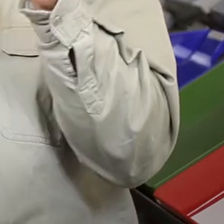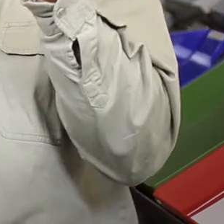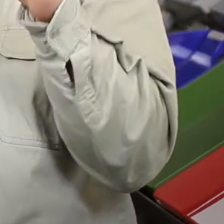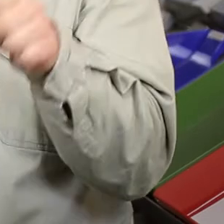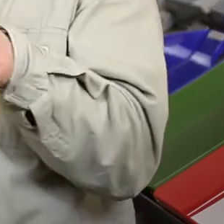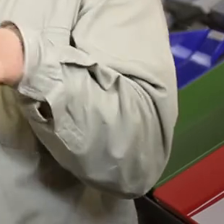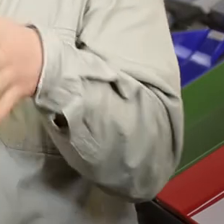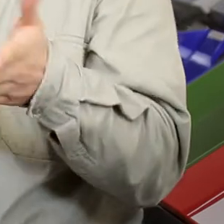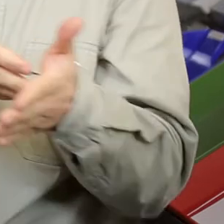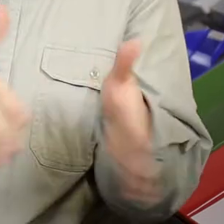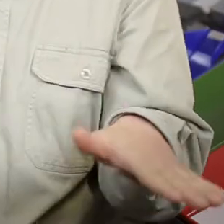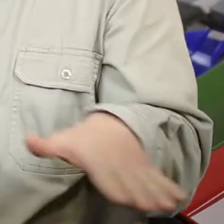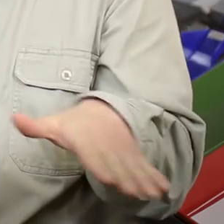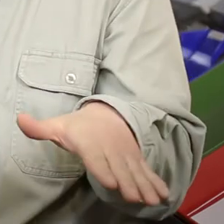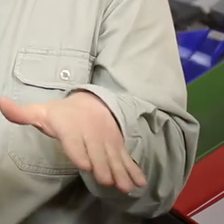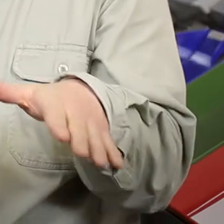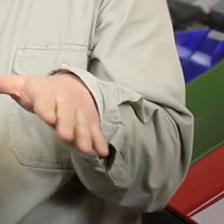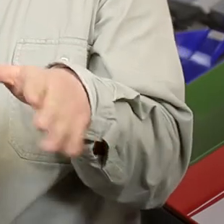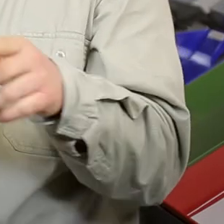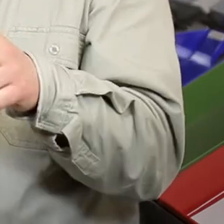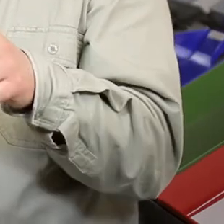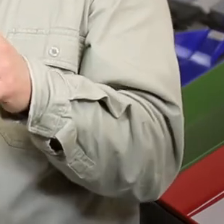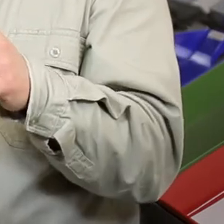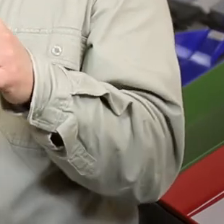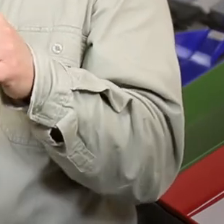Ohne Datenbrille hatte ich am Arbeitsplatz immer meine Probleme.